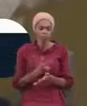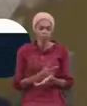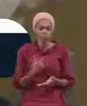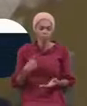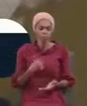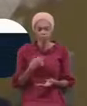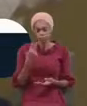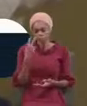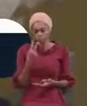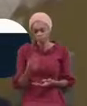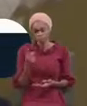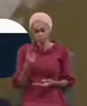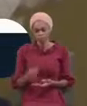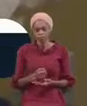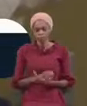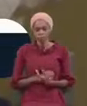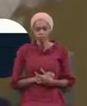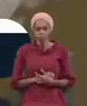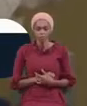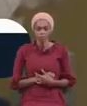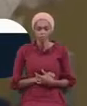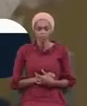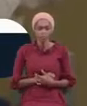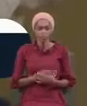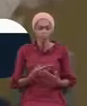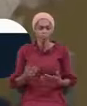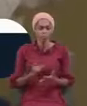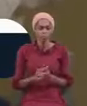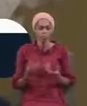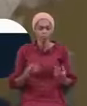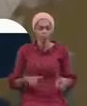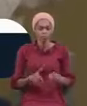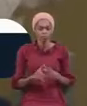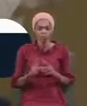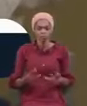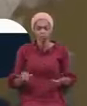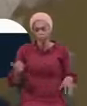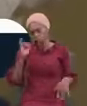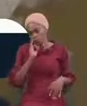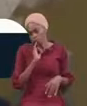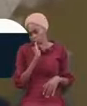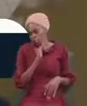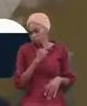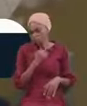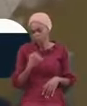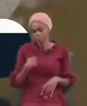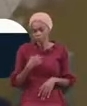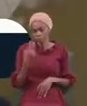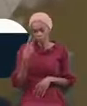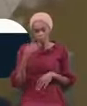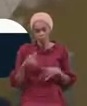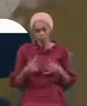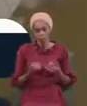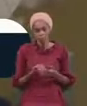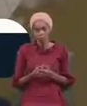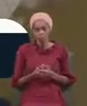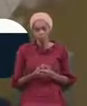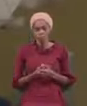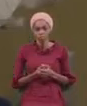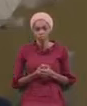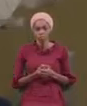déplaisant des enfants d'Israël comment malheureusement ils ont exprimé